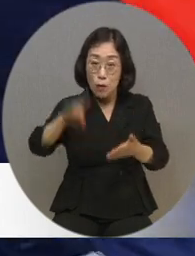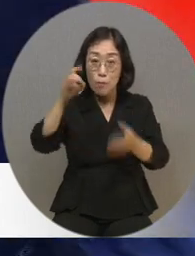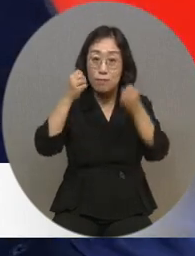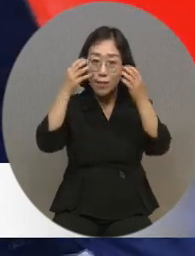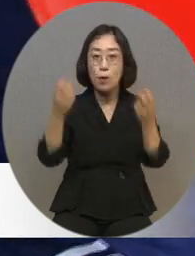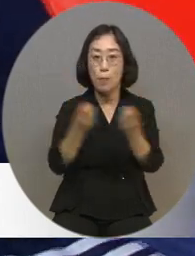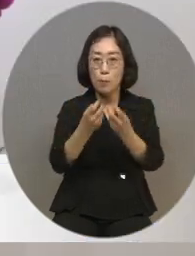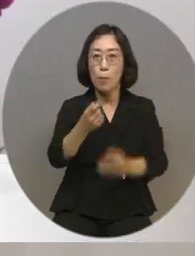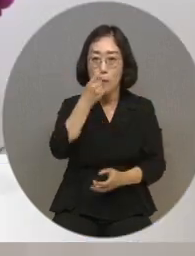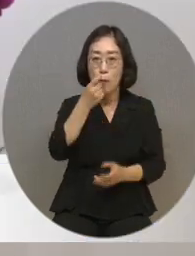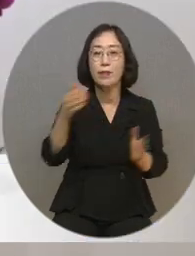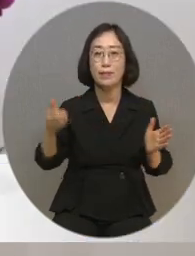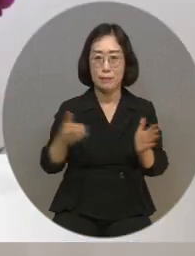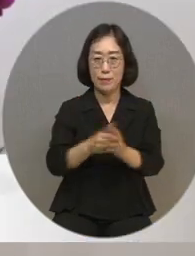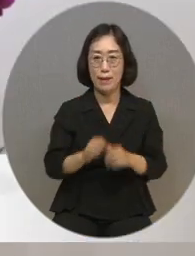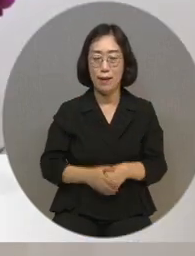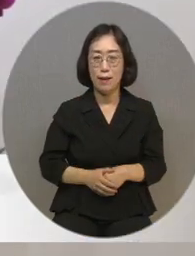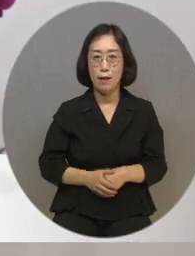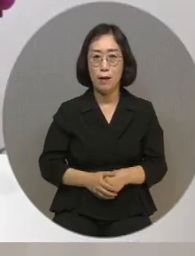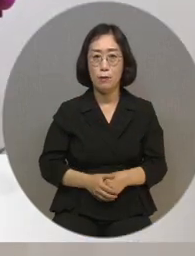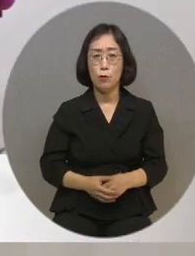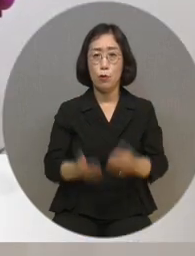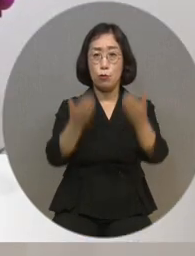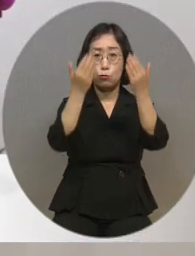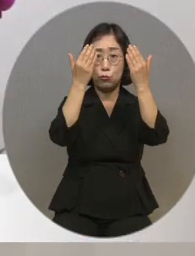세계를 접하게 되었습니다. 전시회를